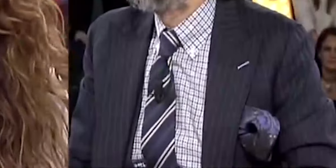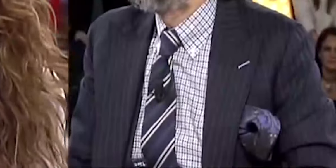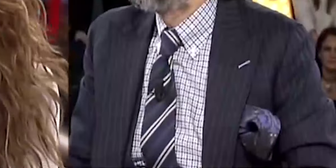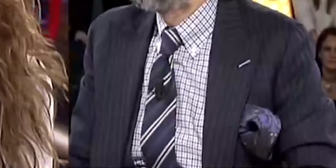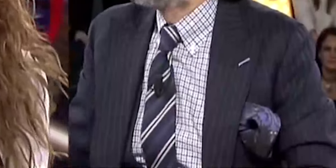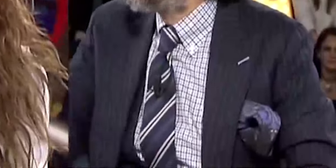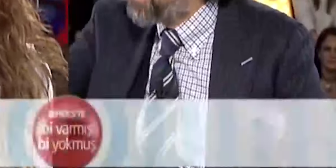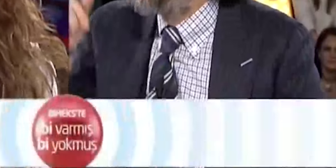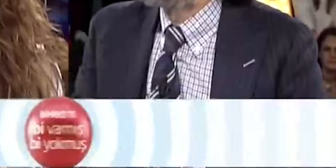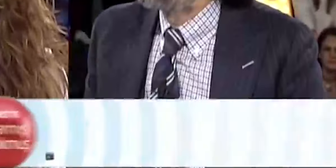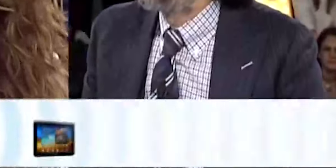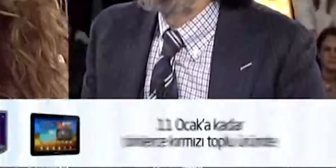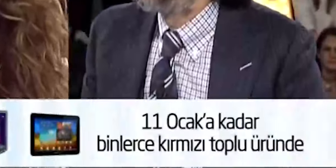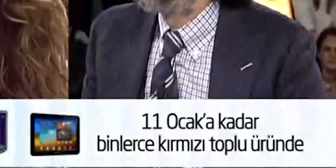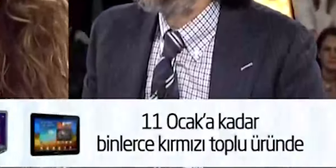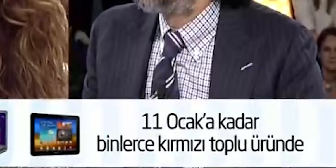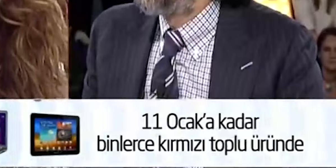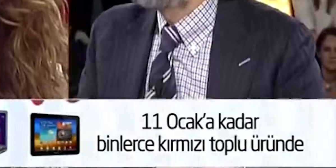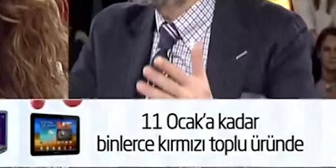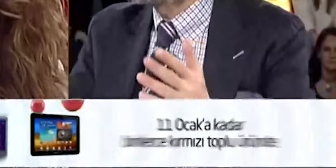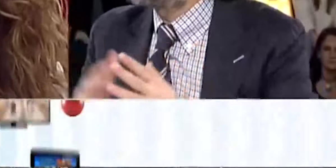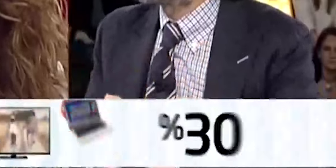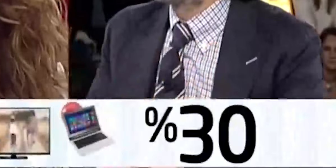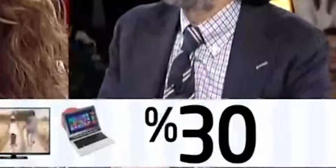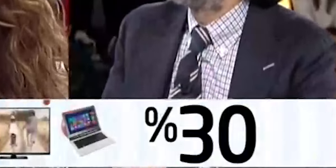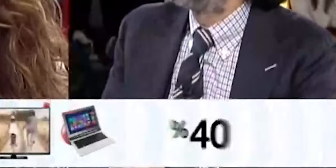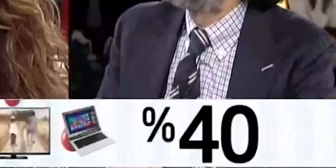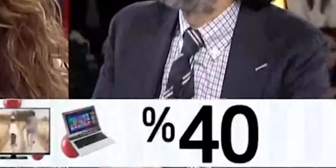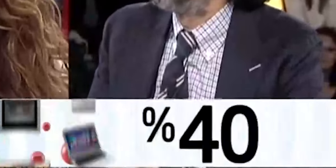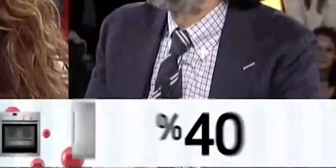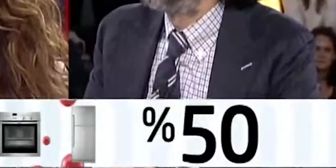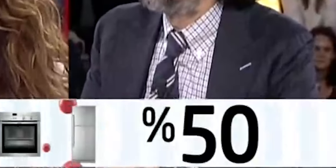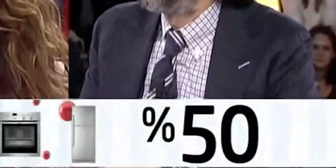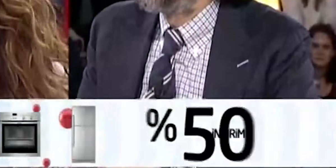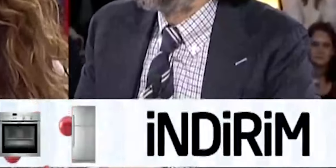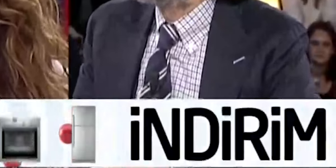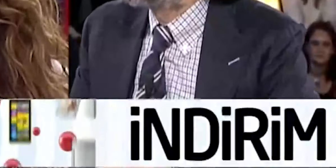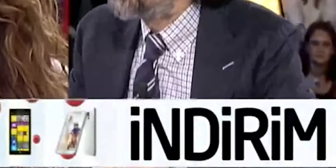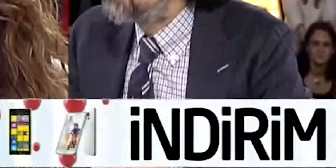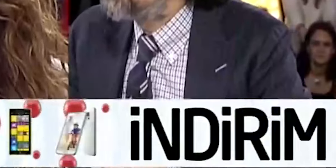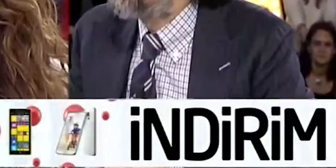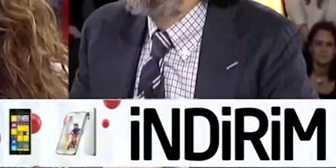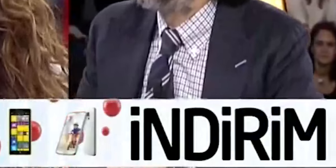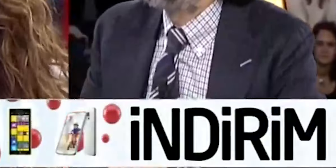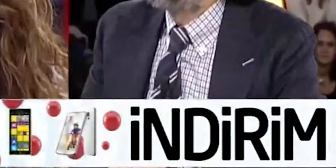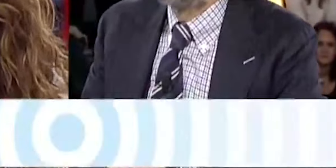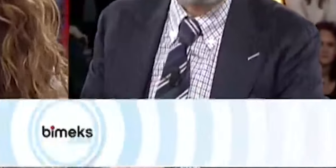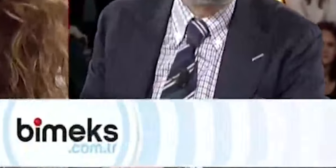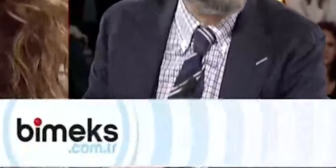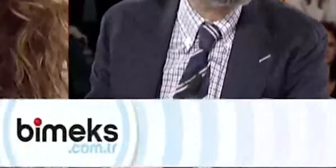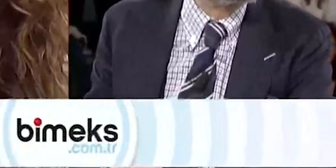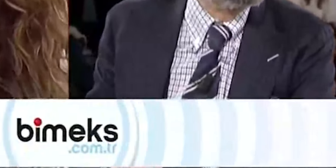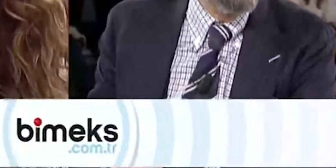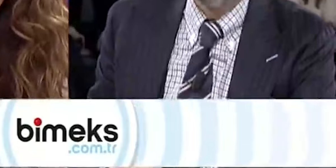80'ler diye düşünüyorum. 80'lerin bende büyük bir etkisi var. Halbuki çok küçüksün. 1988 doğumluyum aslında ama. 88 mi? Evet.